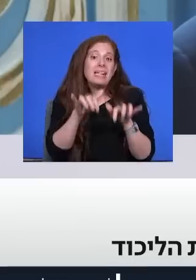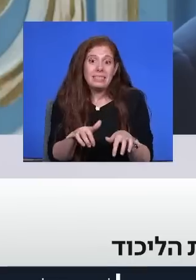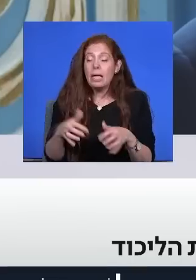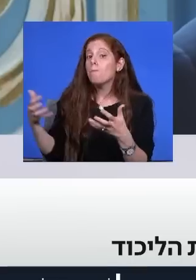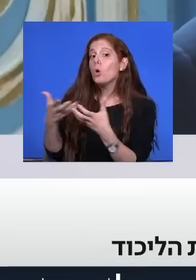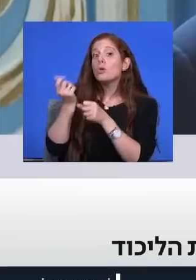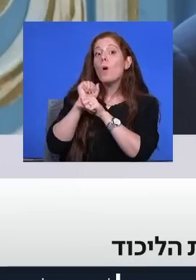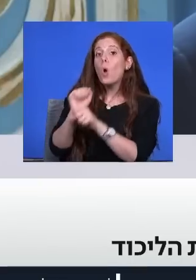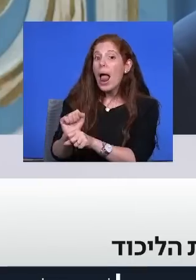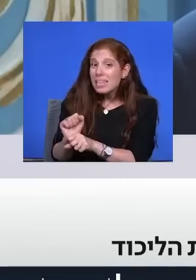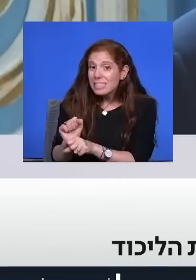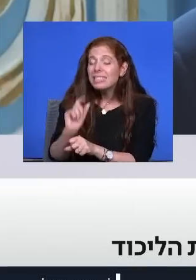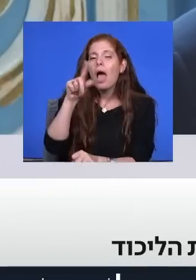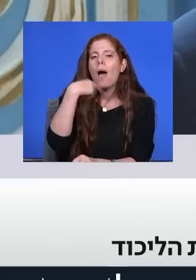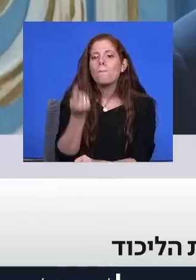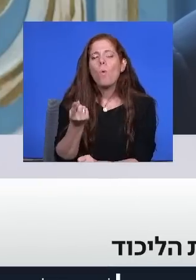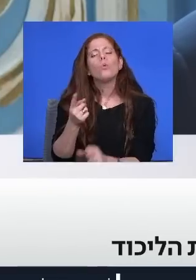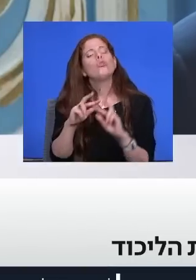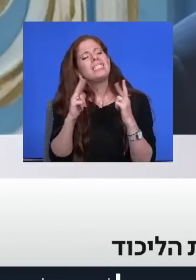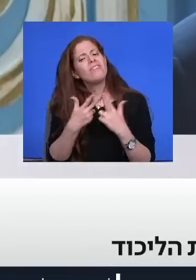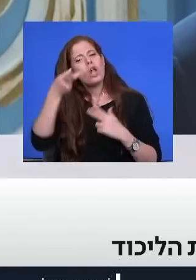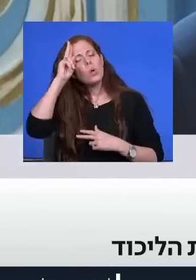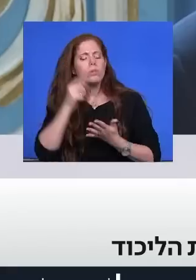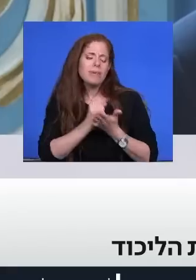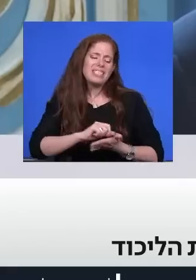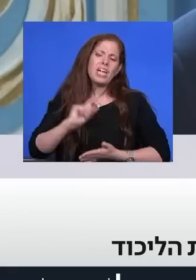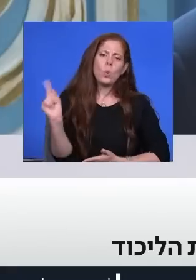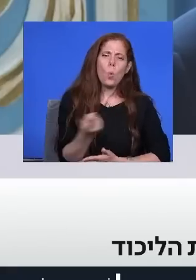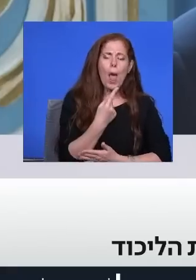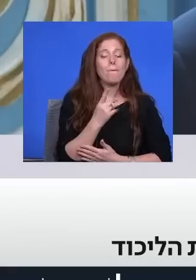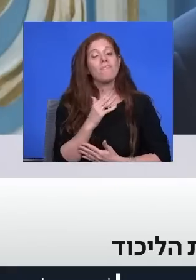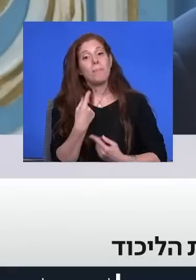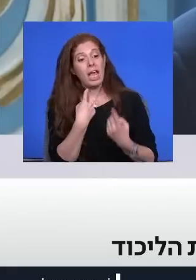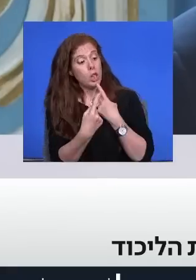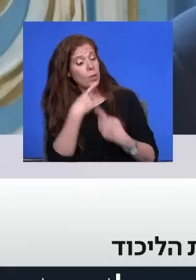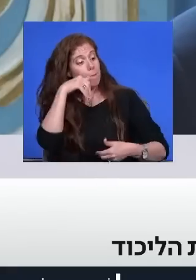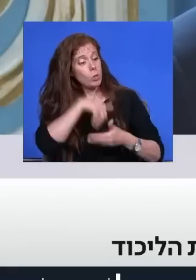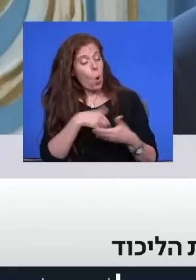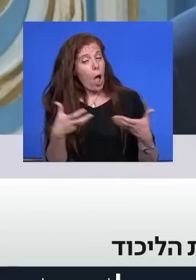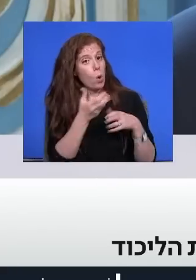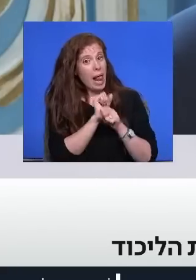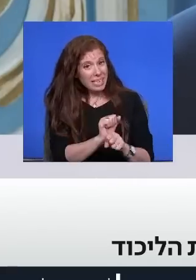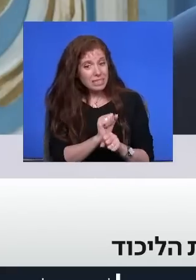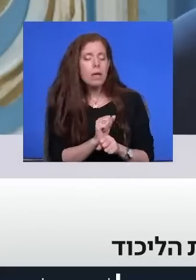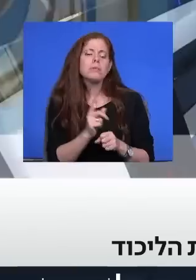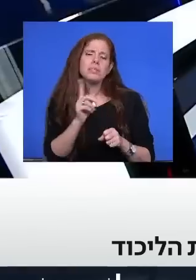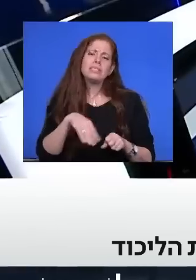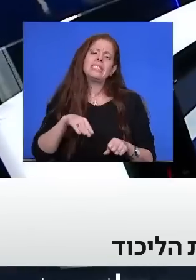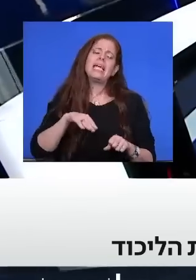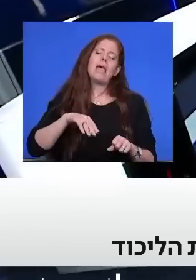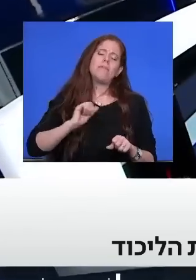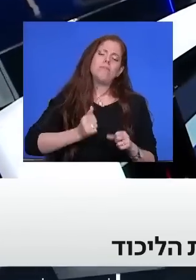המפלגות שהצוות של הליכוד מייצג את כולן, ושאם יהיו דיונים בתוך הקואליציה, הם יתנהלו בישיבת ראשי